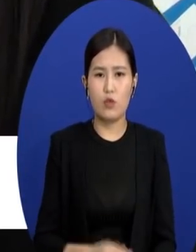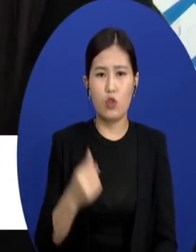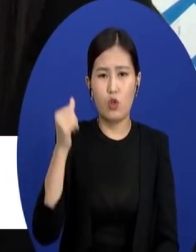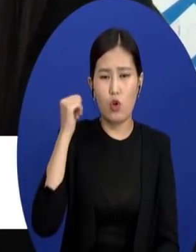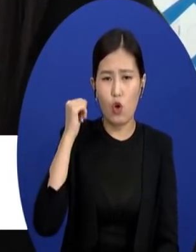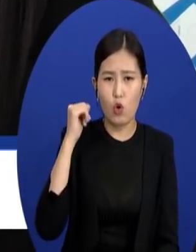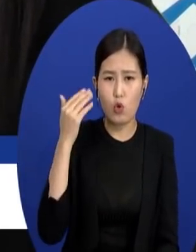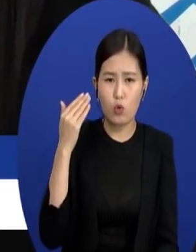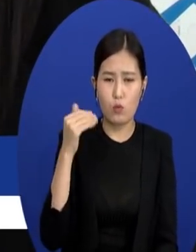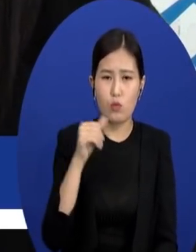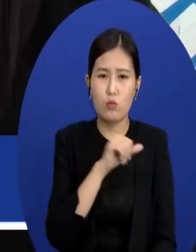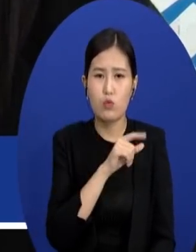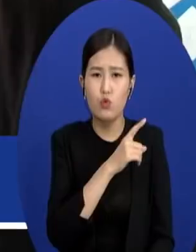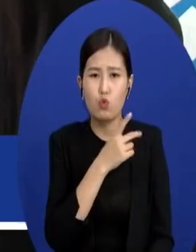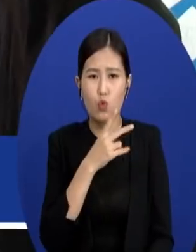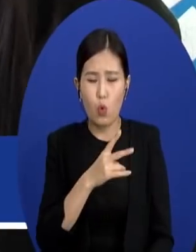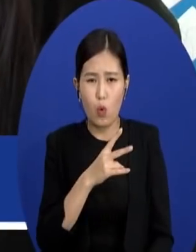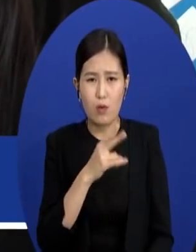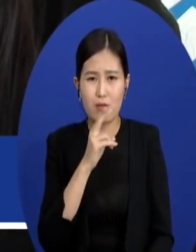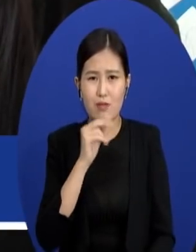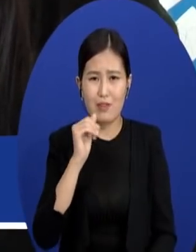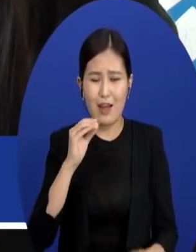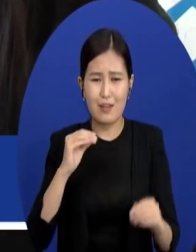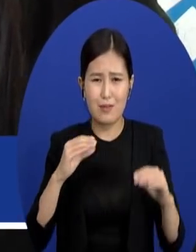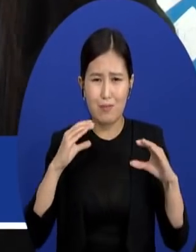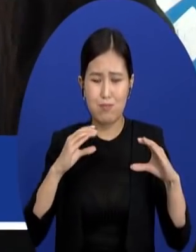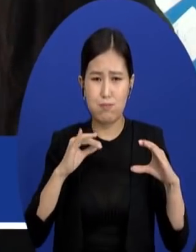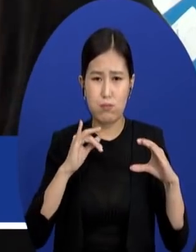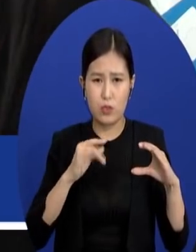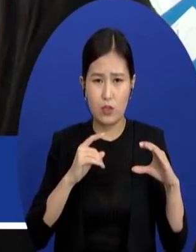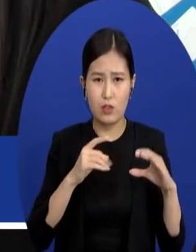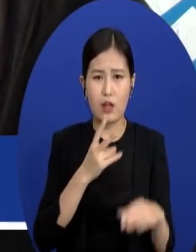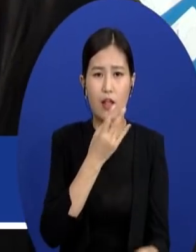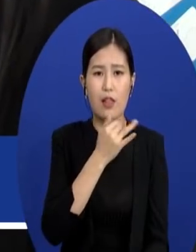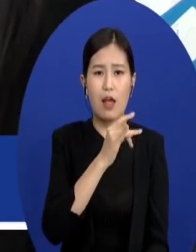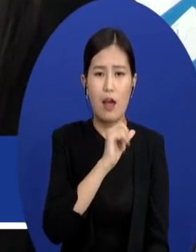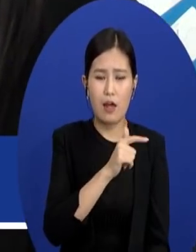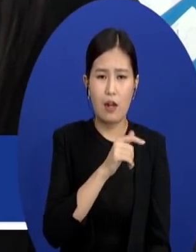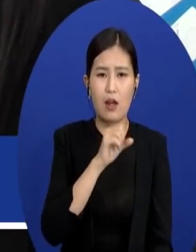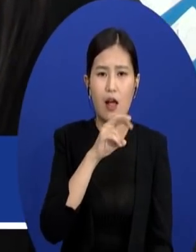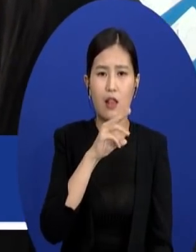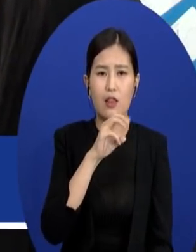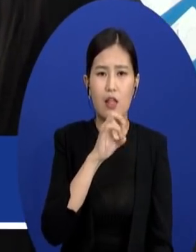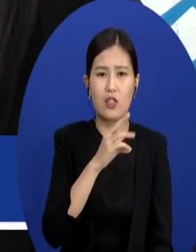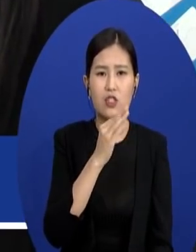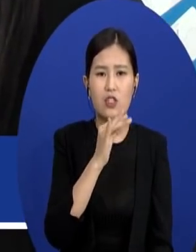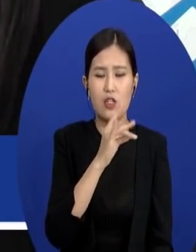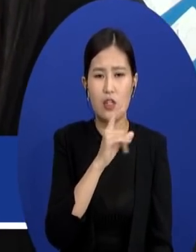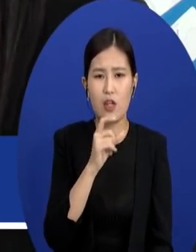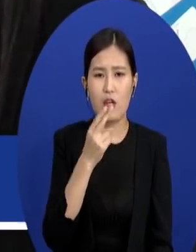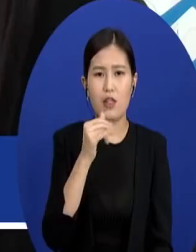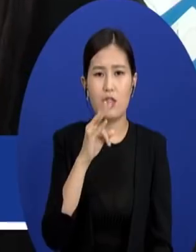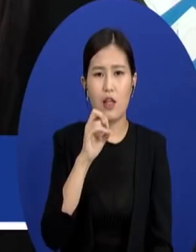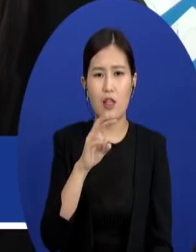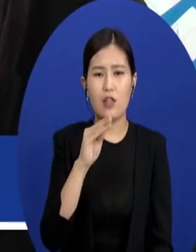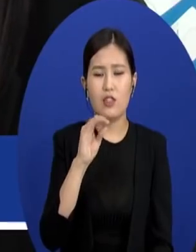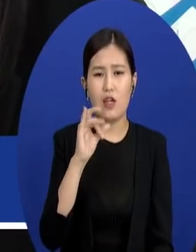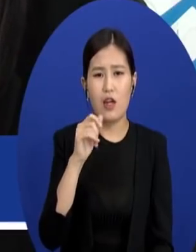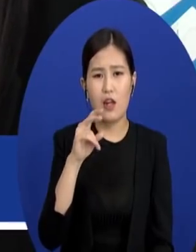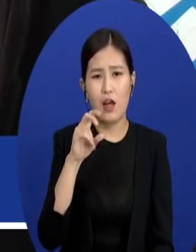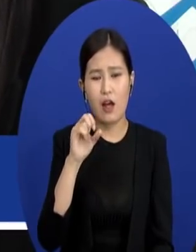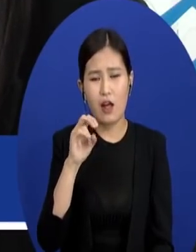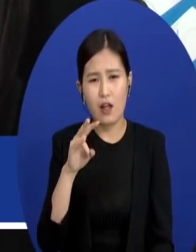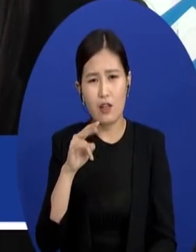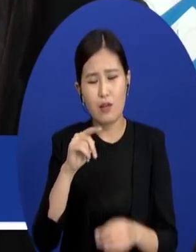нэлээ ахиу цастай байна. Найраг, Алтан ширээ, Далан жаргалн, Дэлгэрэг хийхэд өргөн Эрдэнэ эдгээр